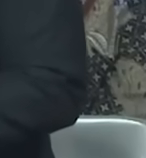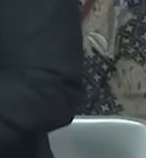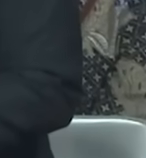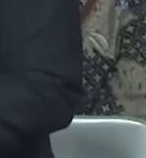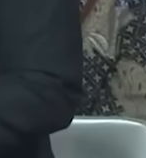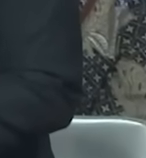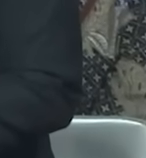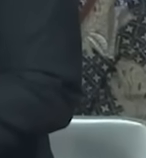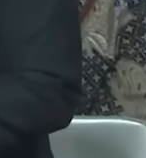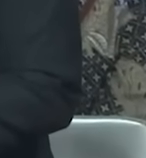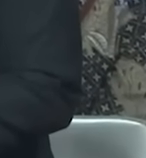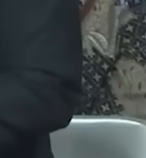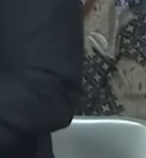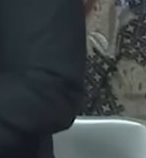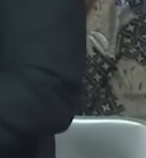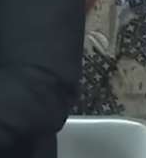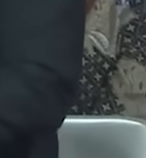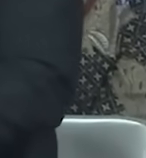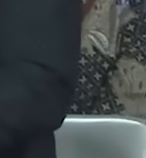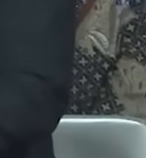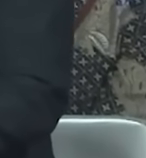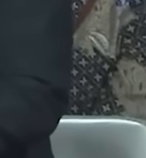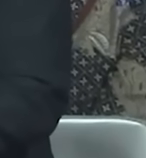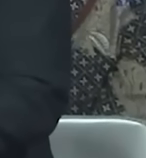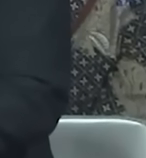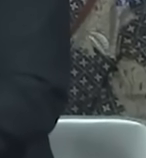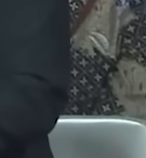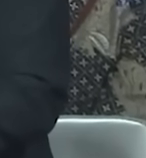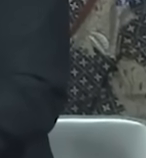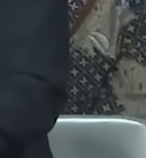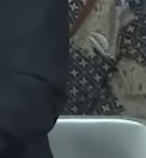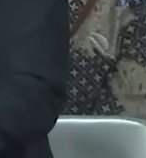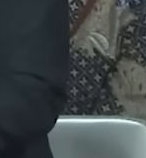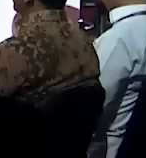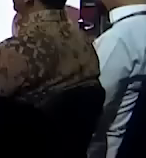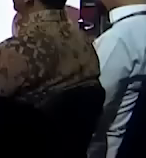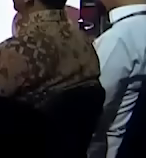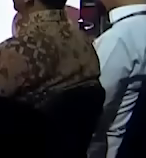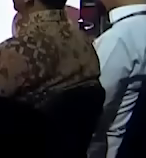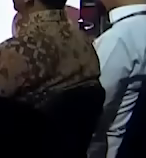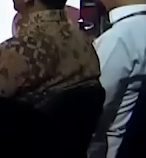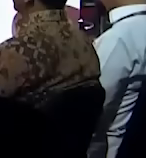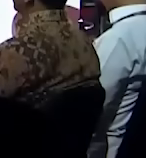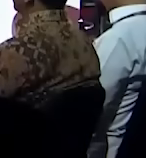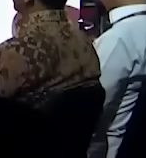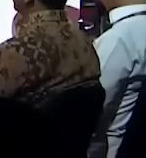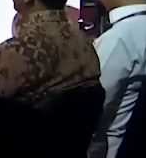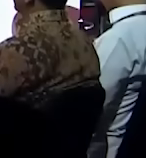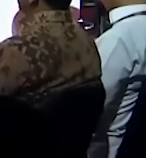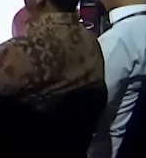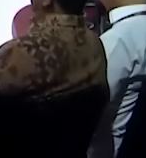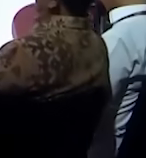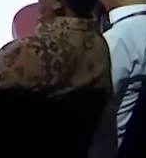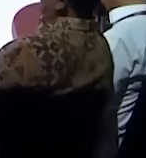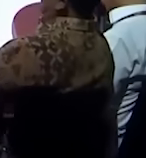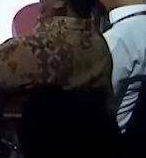Presiden nomor urut 2 untuk bertanya kepada calon Presiden nomor urut 1 waktu Bapak 1 menit dimulai dari